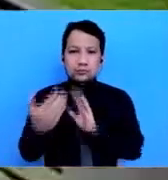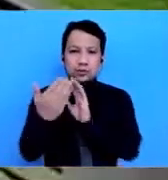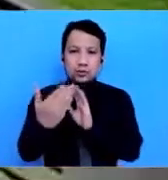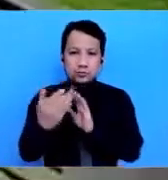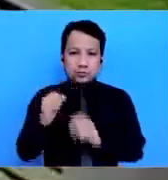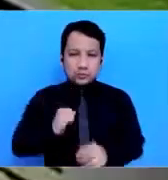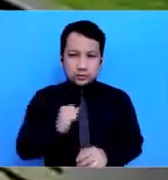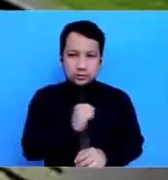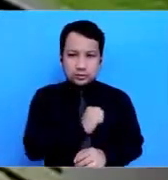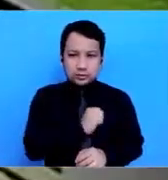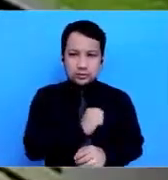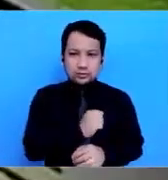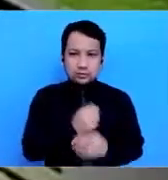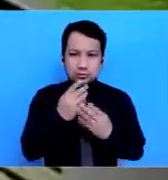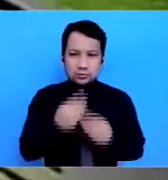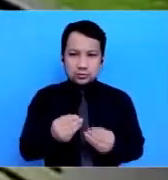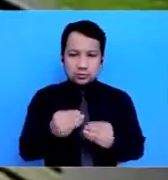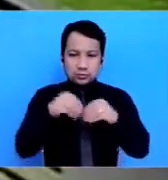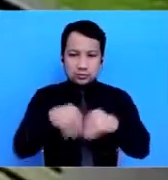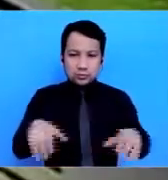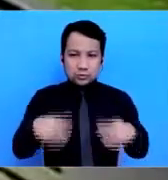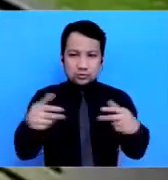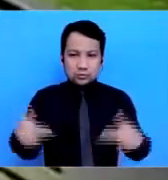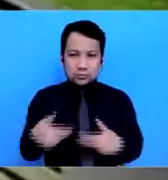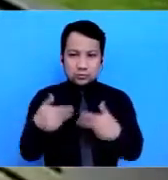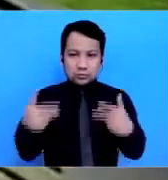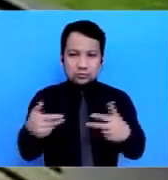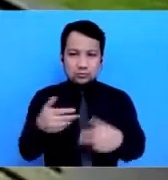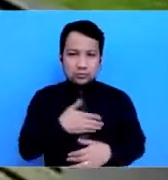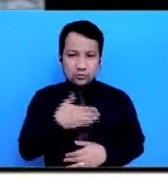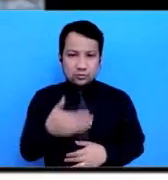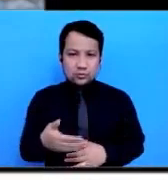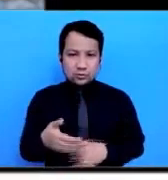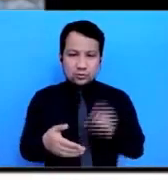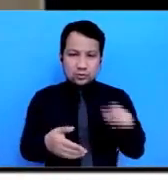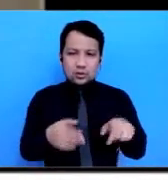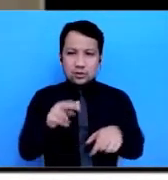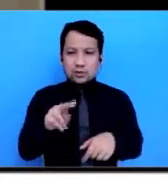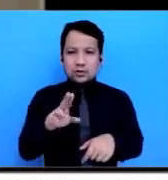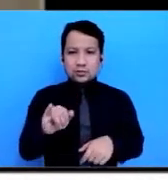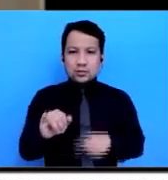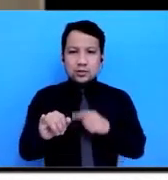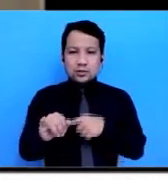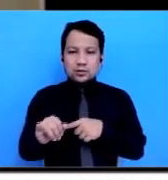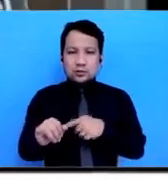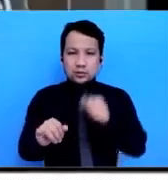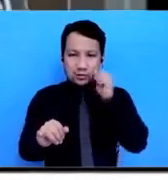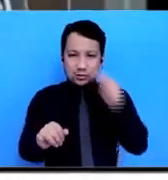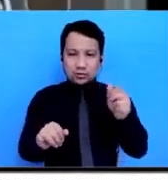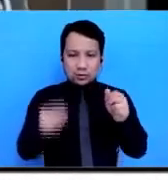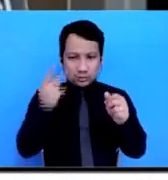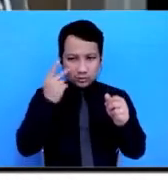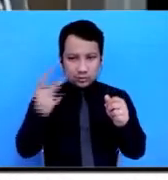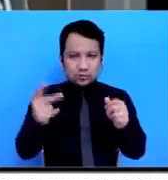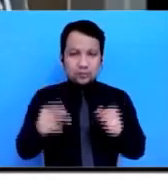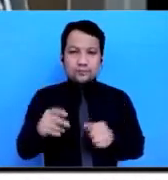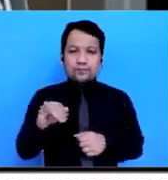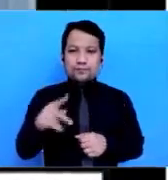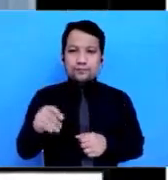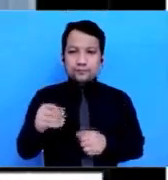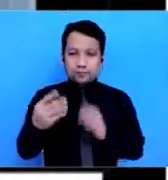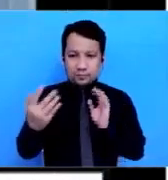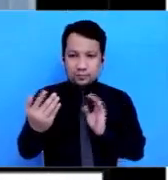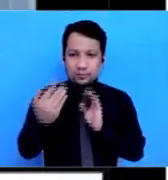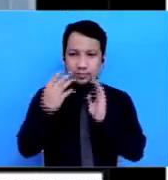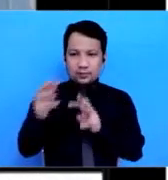sa pagkawala ng iba pang mga sabungero. Kaya naglakas loob na raw dumulog sa NBI, sina alias Evert at Kiko, nang mapanood ang pagdinig sa